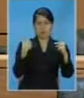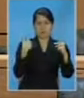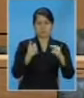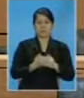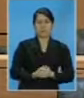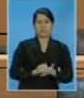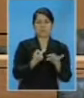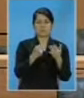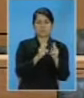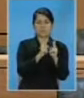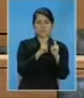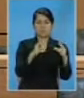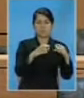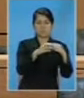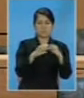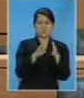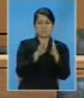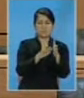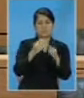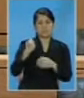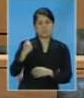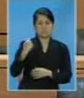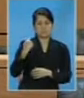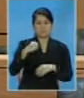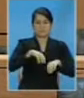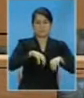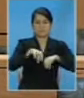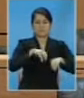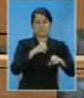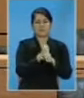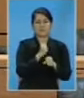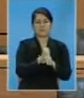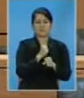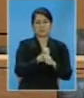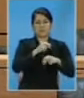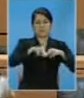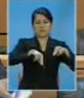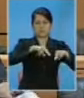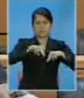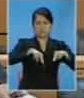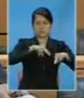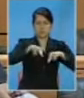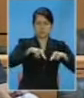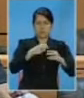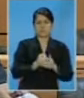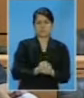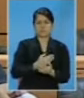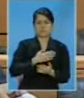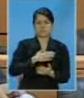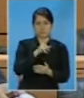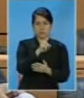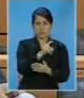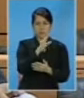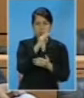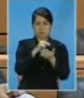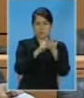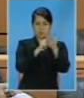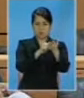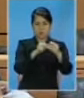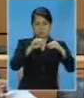ในคณะกรรมการความมั่นคงแห่งรัฐได้ดำเนินการตรวจสอบเรื่องนี้ถามว่าเวลาไปถึงรัฐบาล